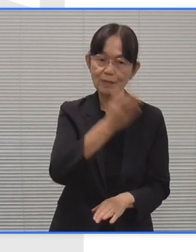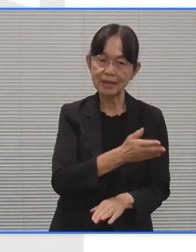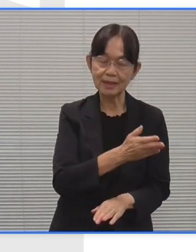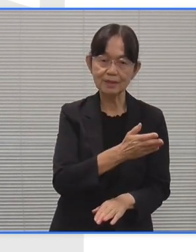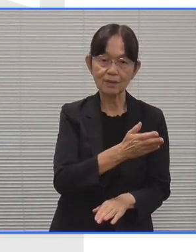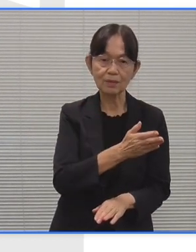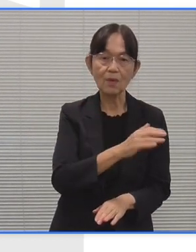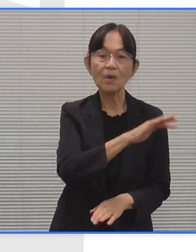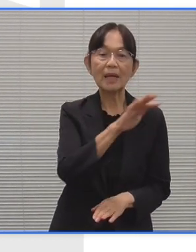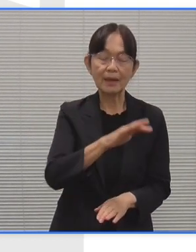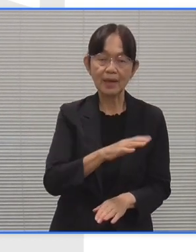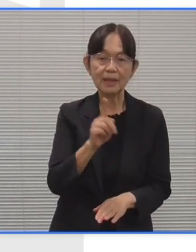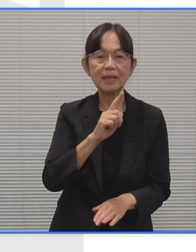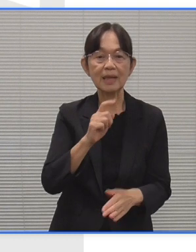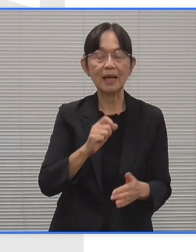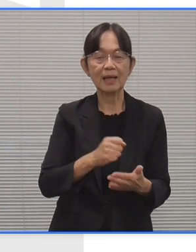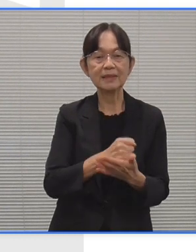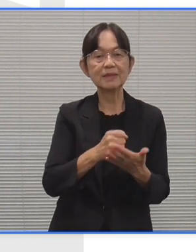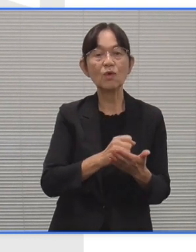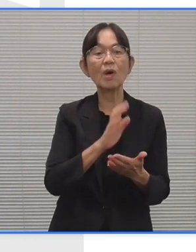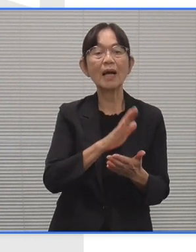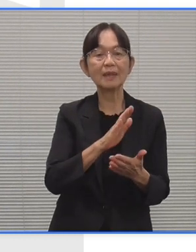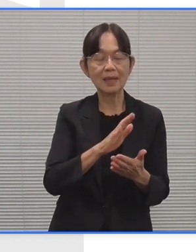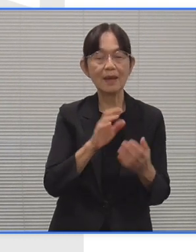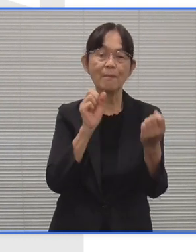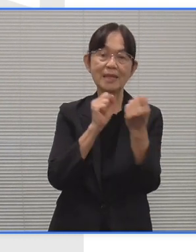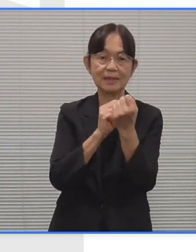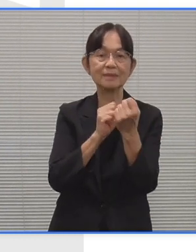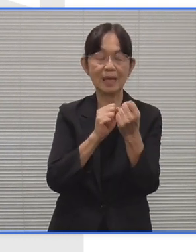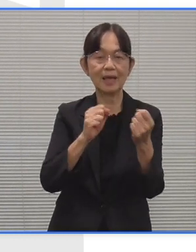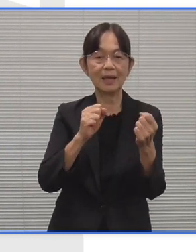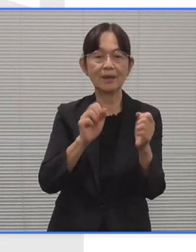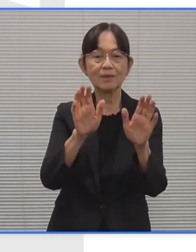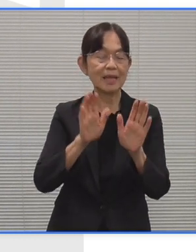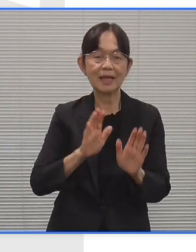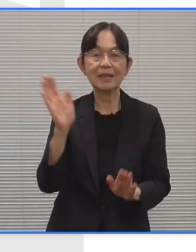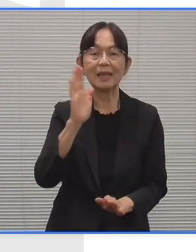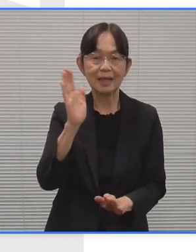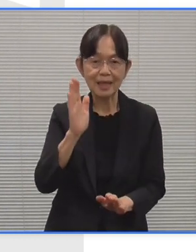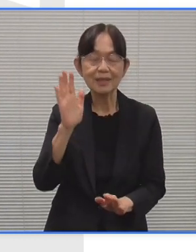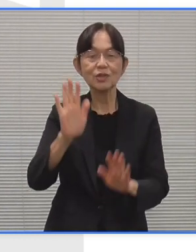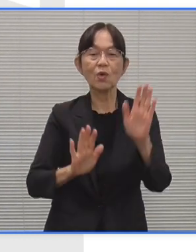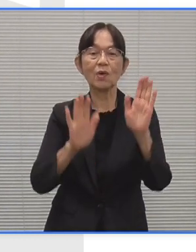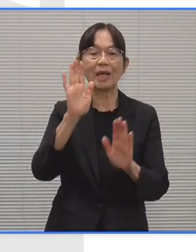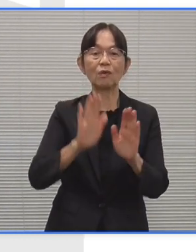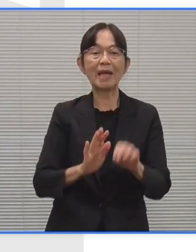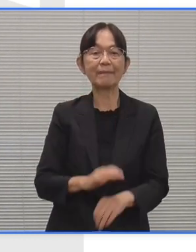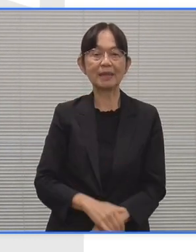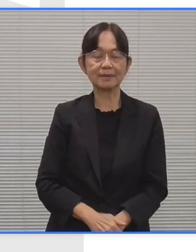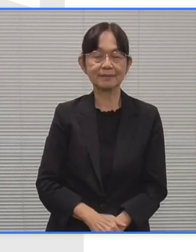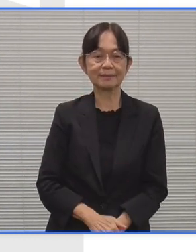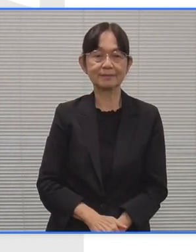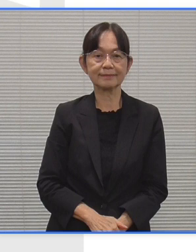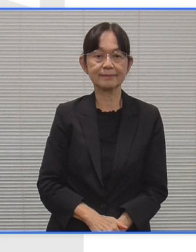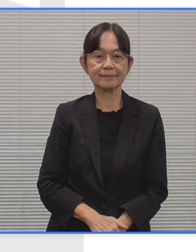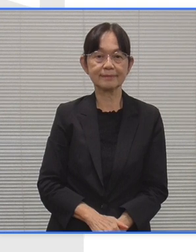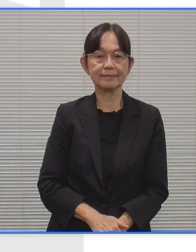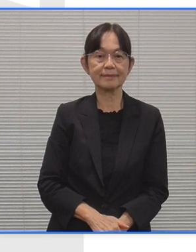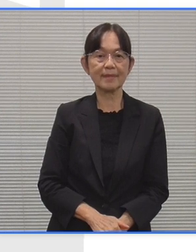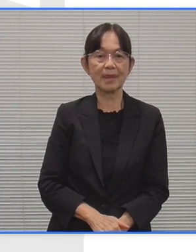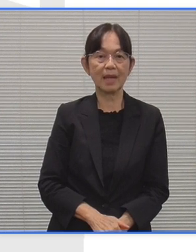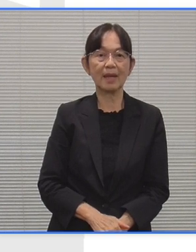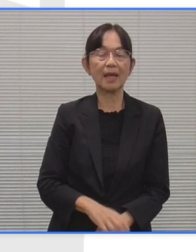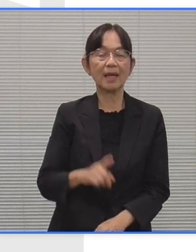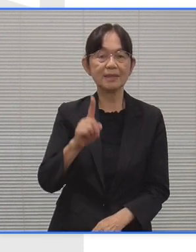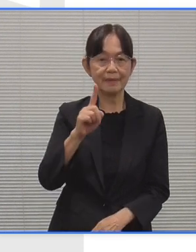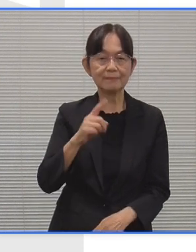で直接面接が受けていただけてないというような状況でございます。やはり一